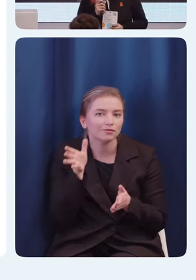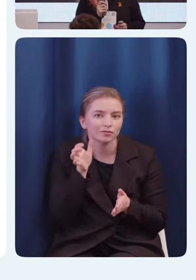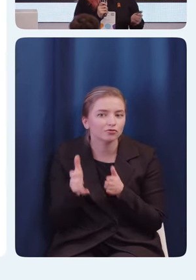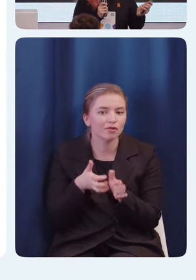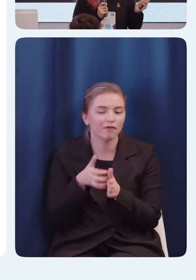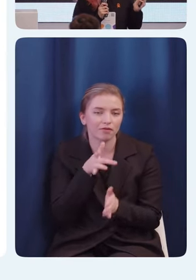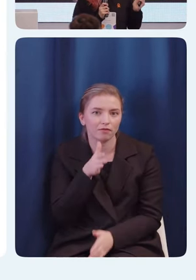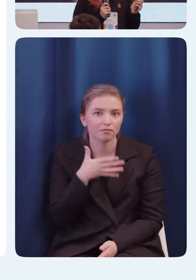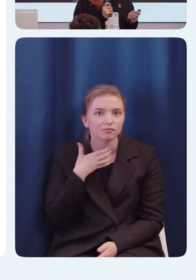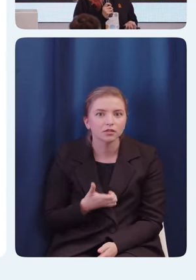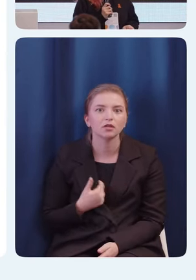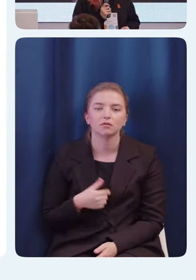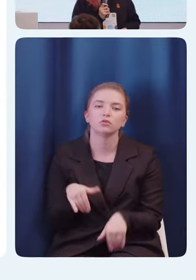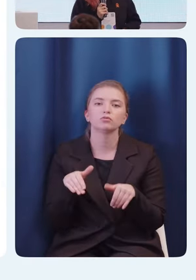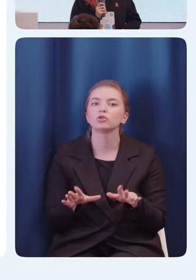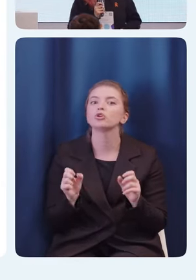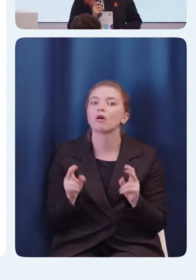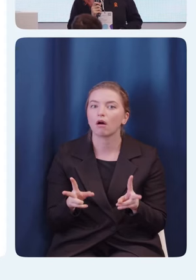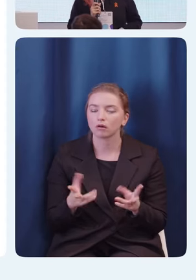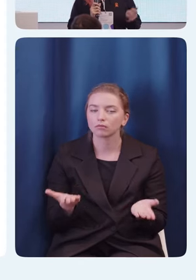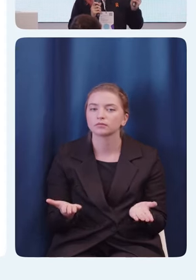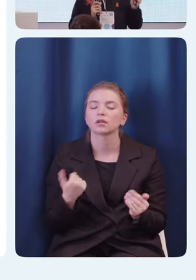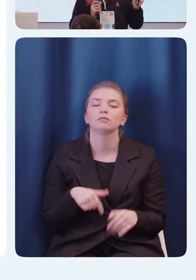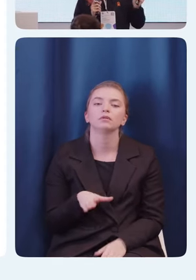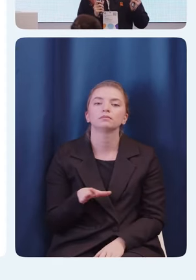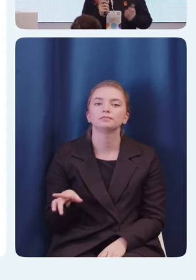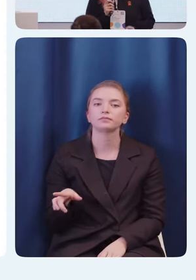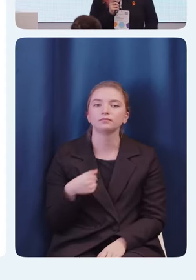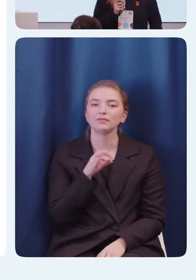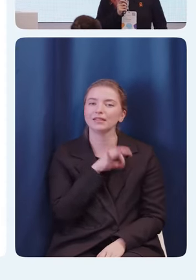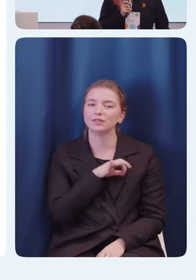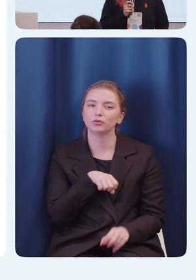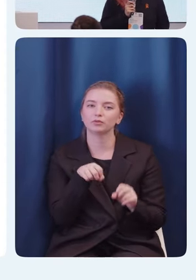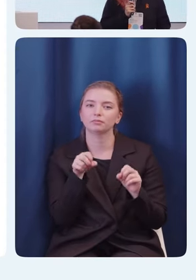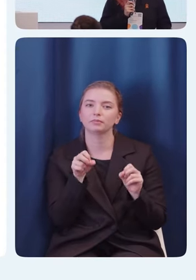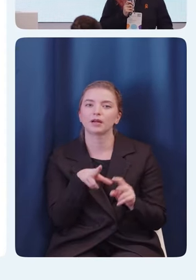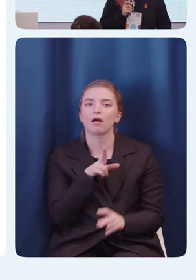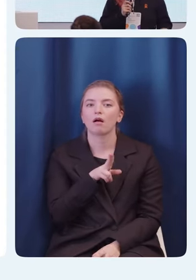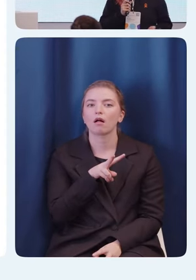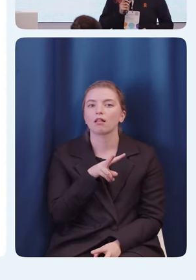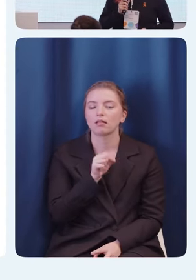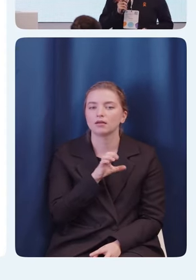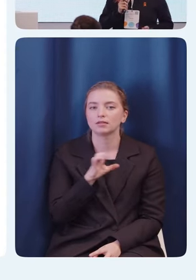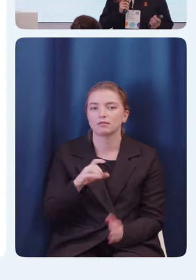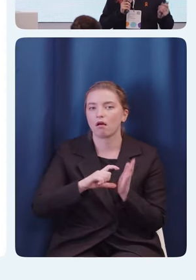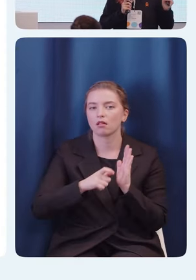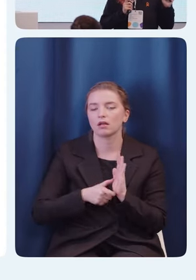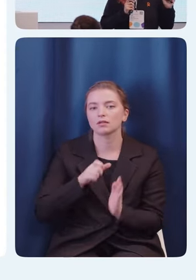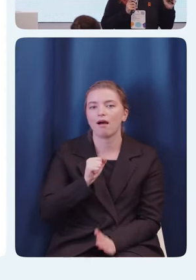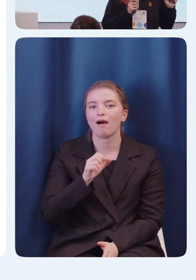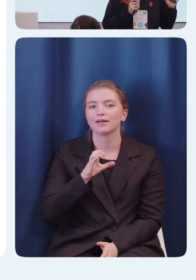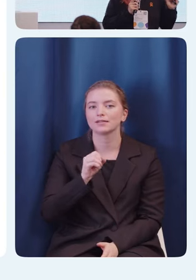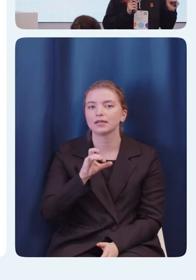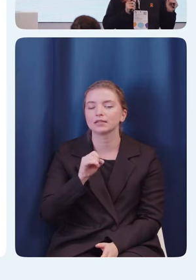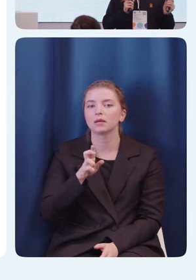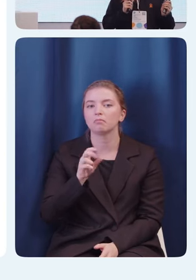Решили проблему эту мы следующим образом. Мы использовали класс Accessibility Manager, который